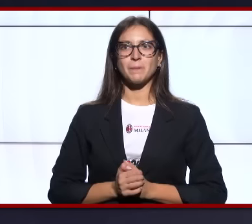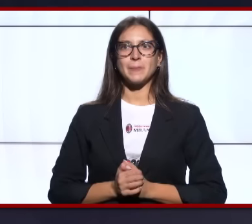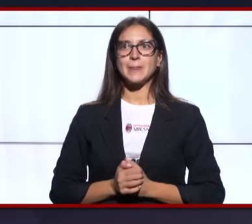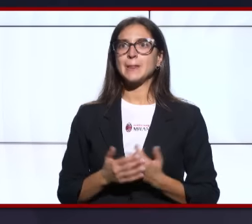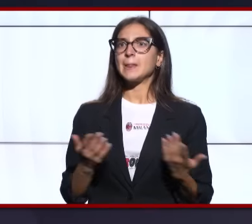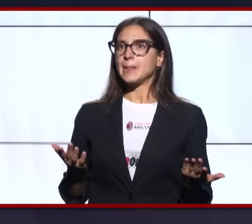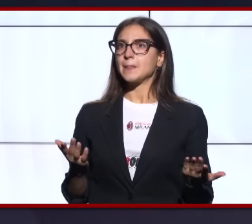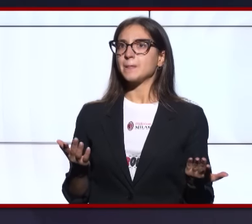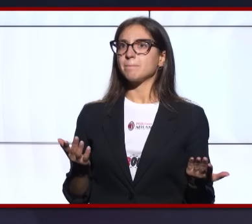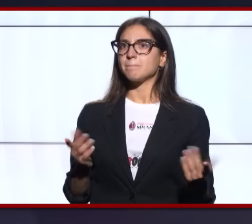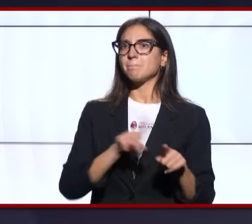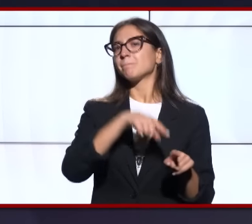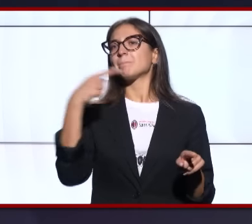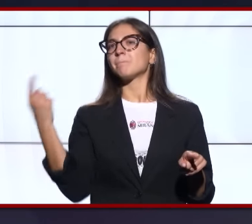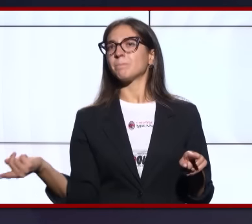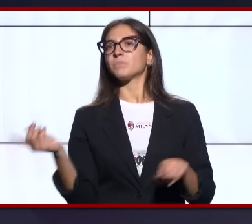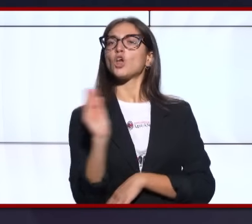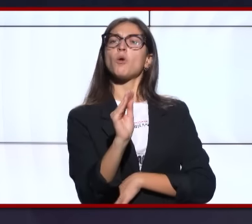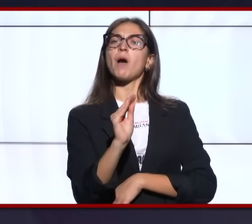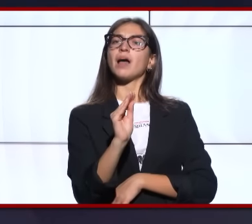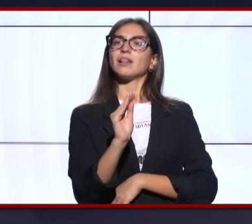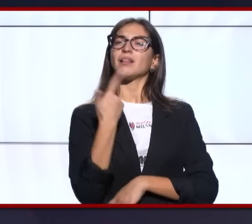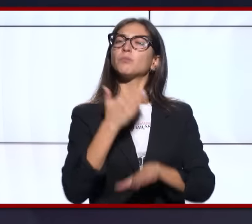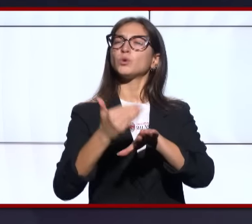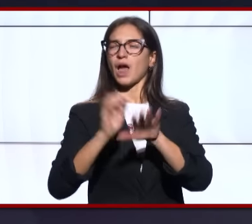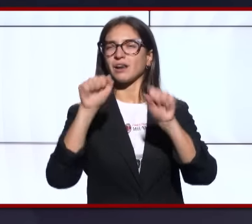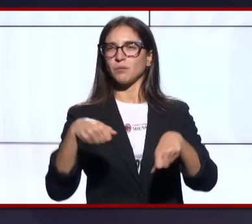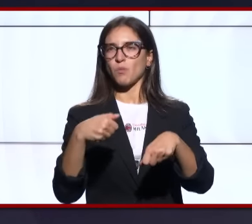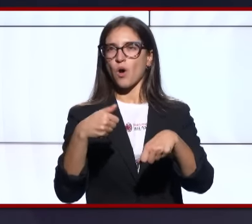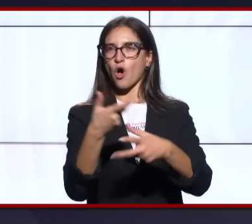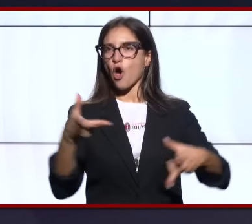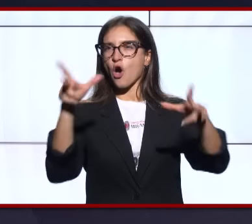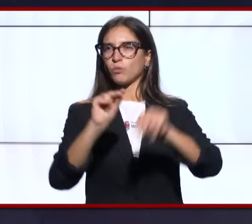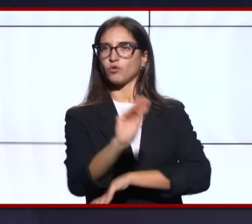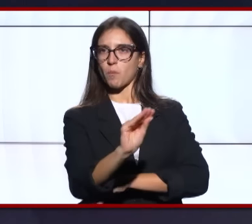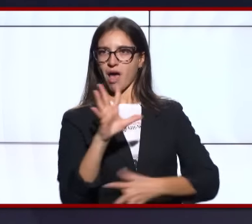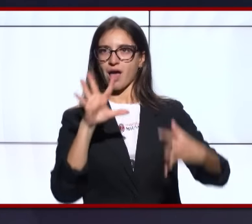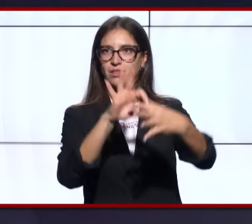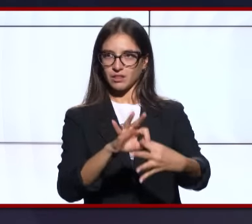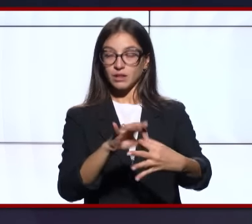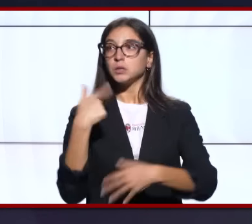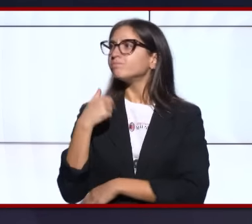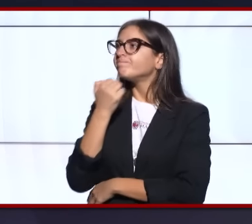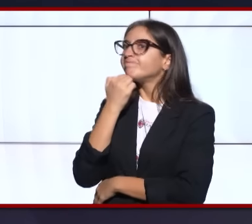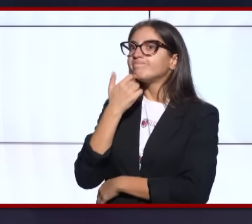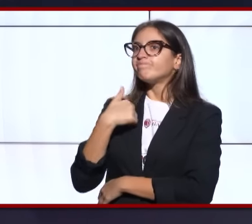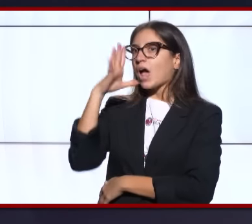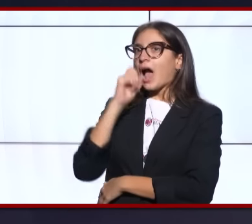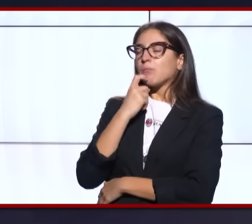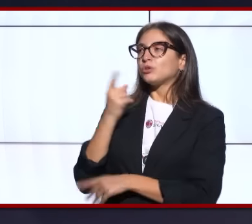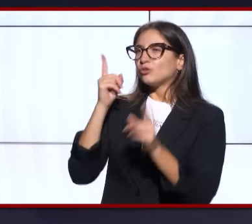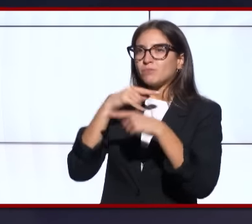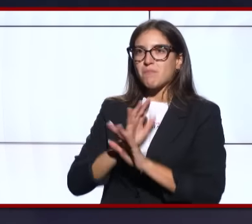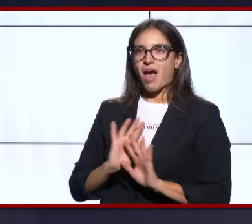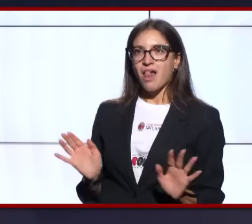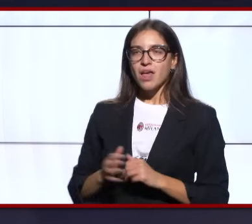Andiamo di qua e la riprendiamo dopo Scusa eh Non ho capito bene Poi F proviamo a Rif Prova a rifarla Prova